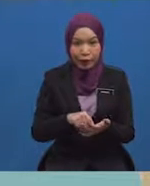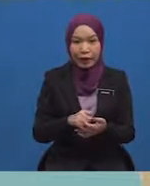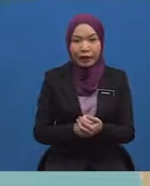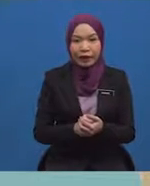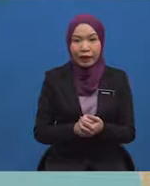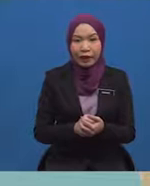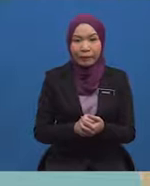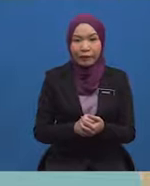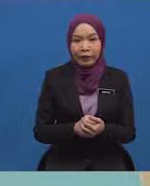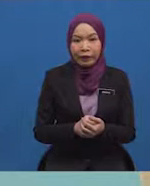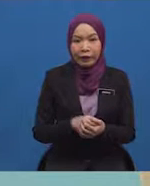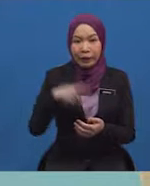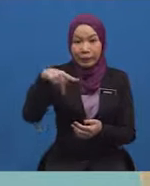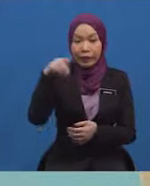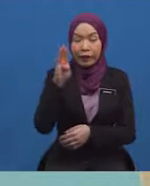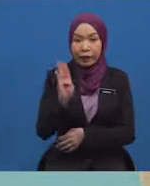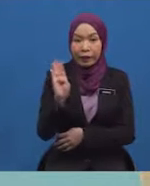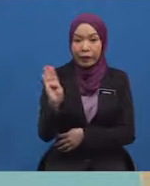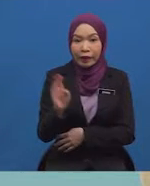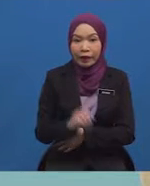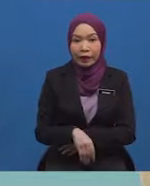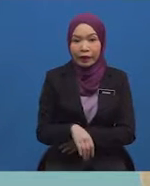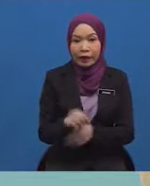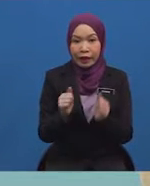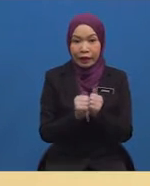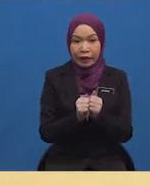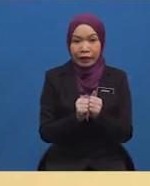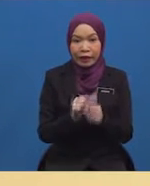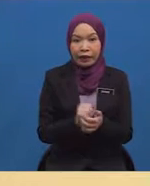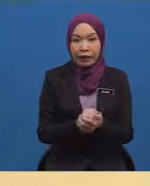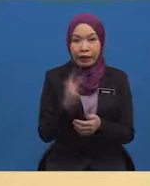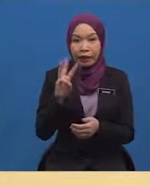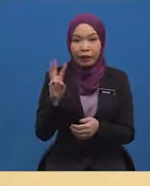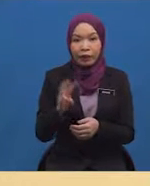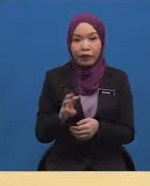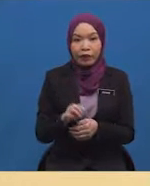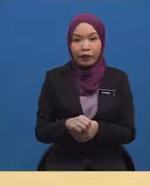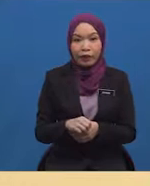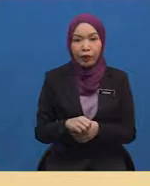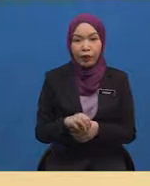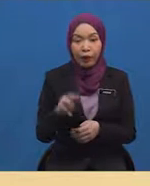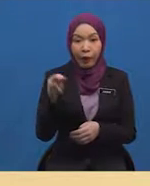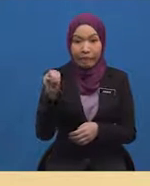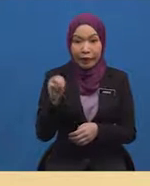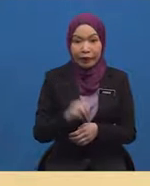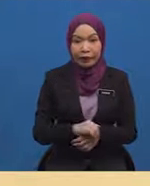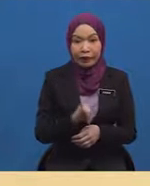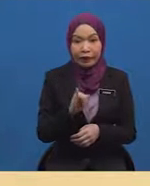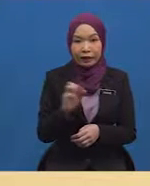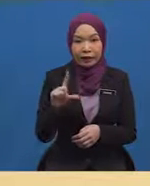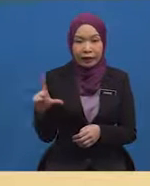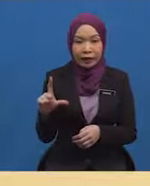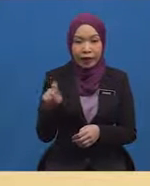Bersatu dengan kolaborasi bersama Worldometer ialah 7.8 bilion orang menjelang